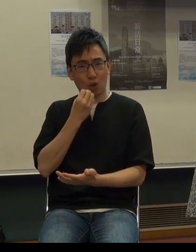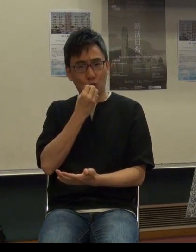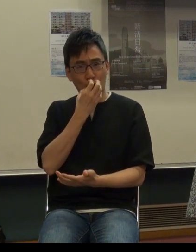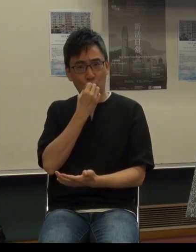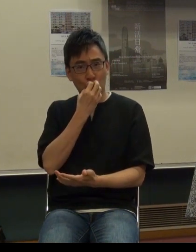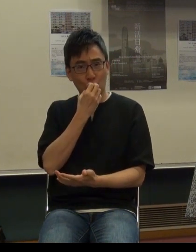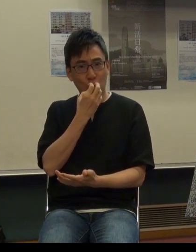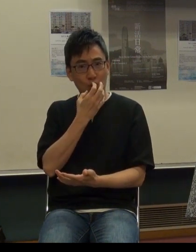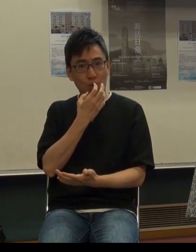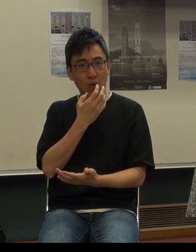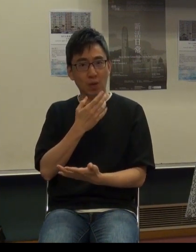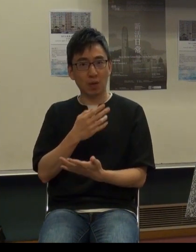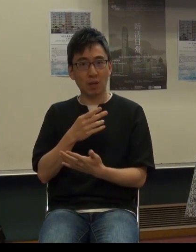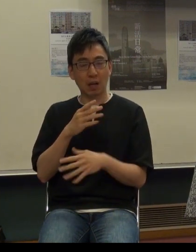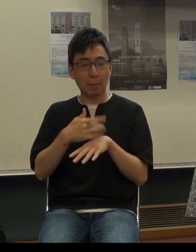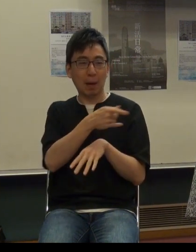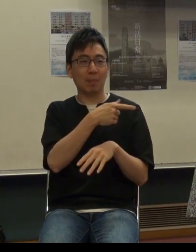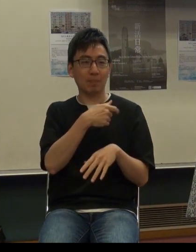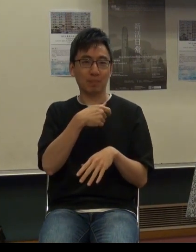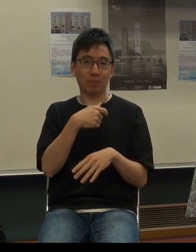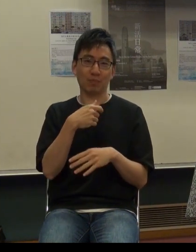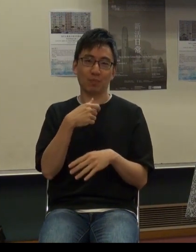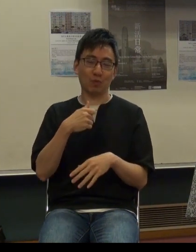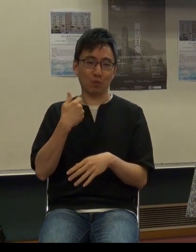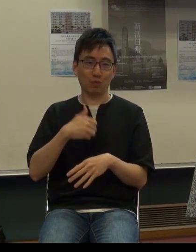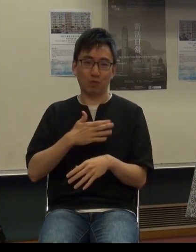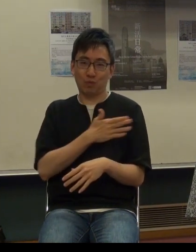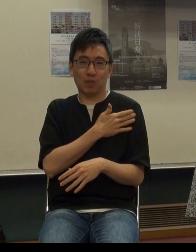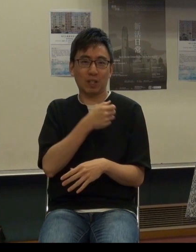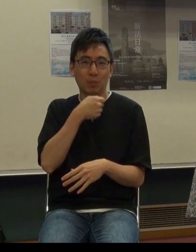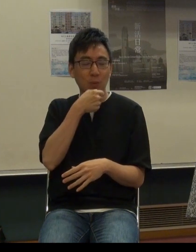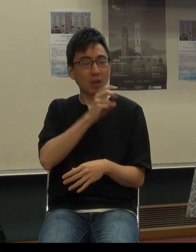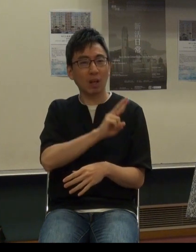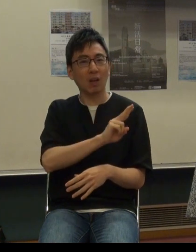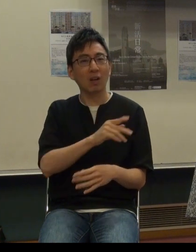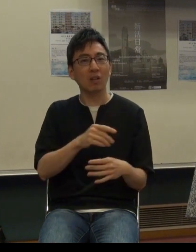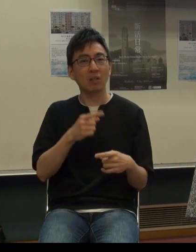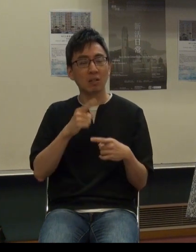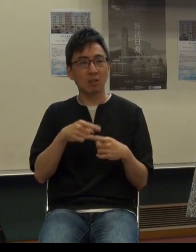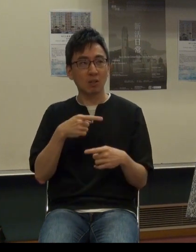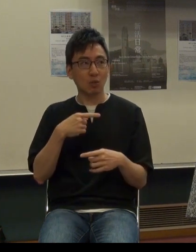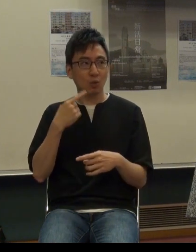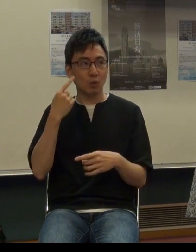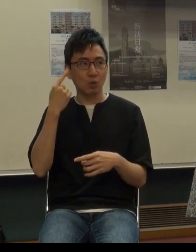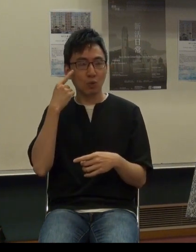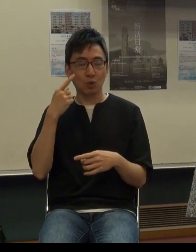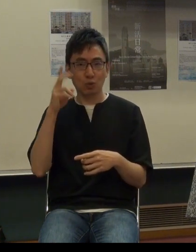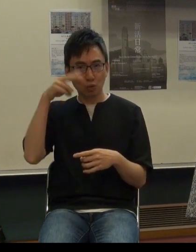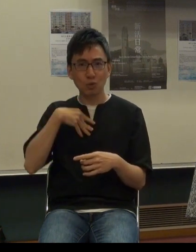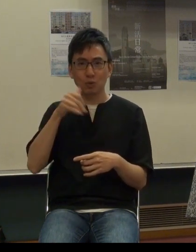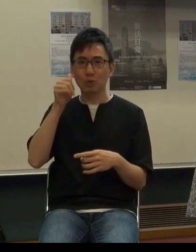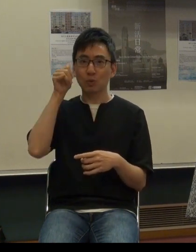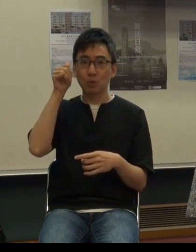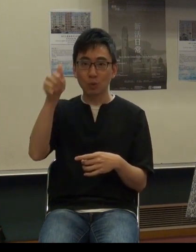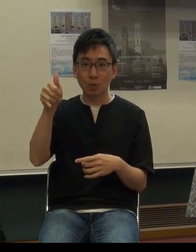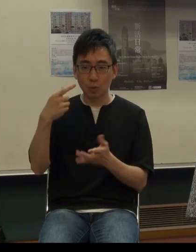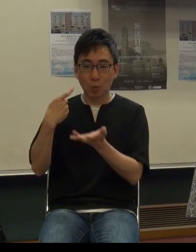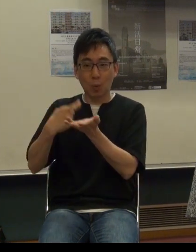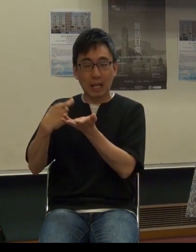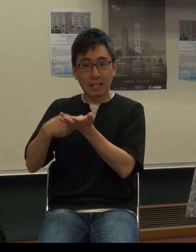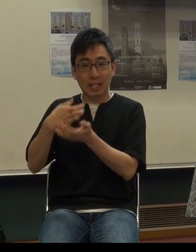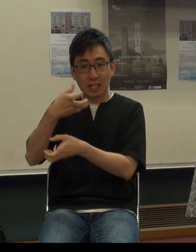咁咧，即係呢位靚仔咧校友啦，唔知係。即係成日我哋都成日都經過那個灣仔